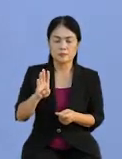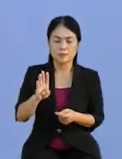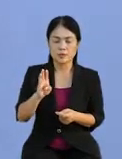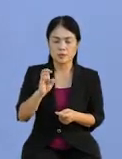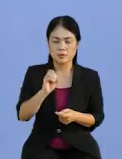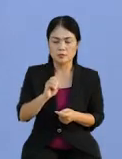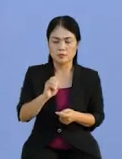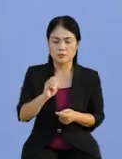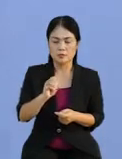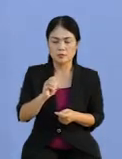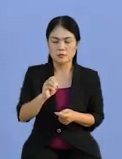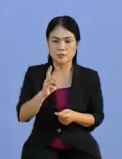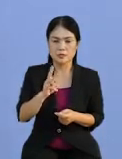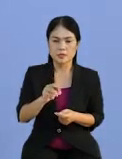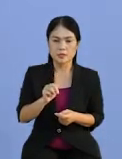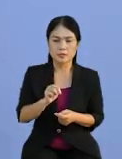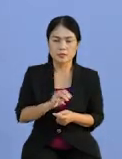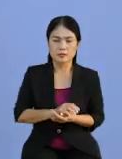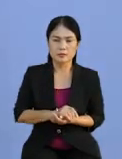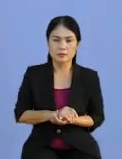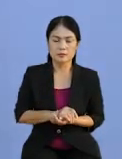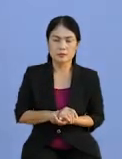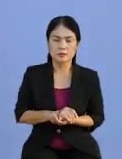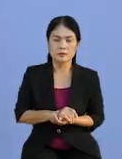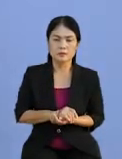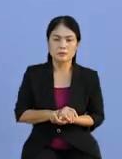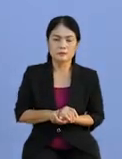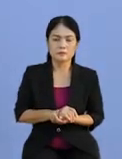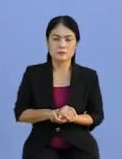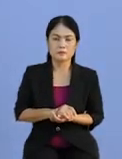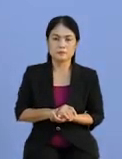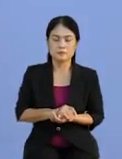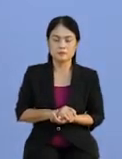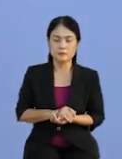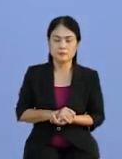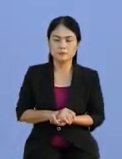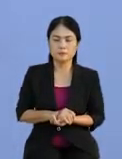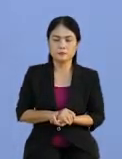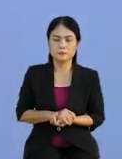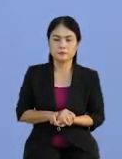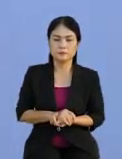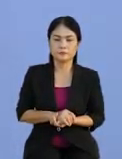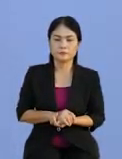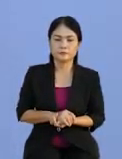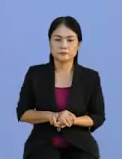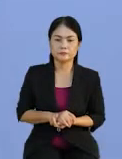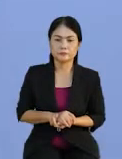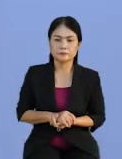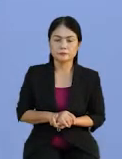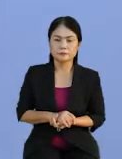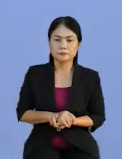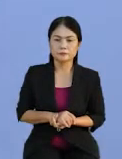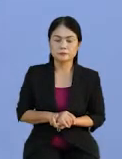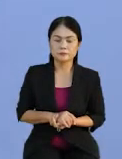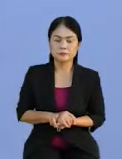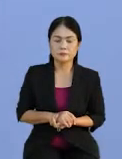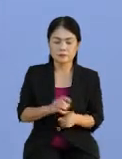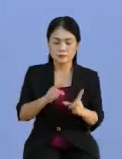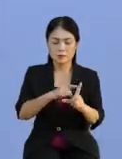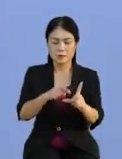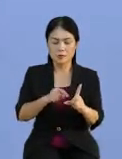O N. B O N. Bạn mong phi ấy. À mồm tí bảy.